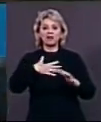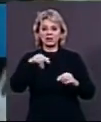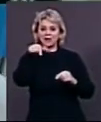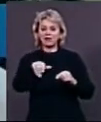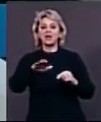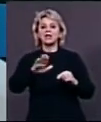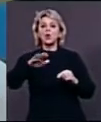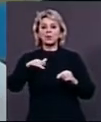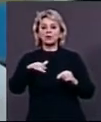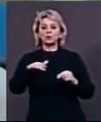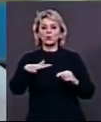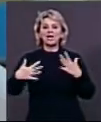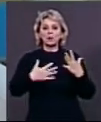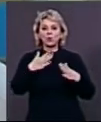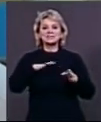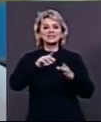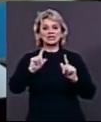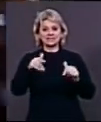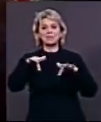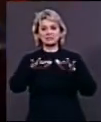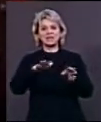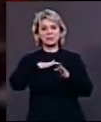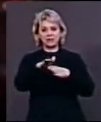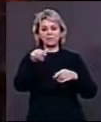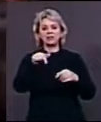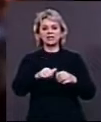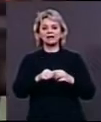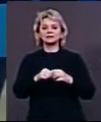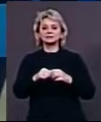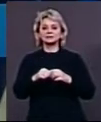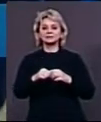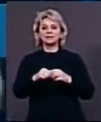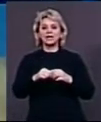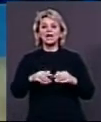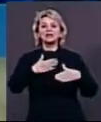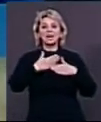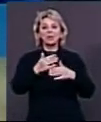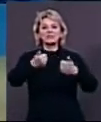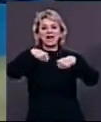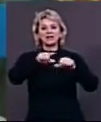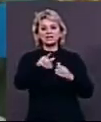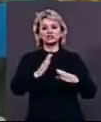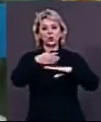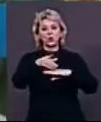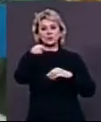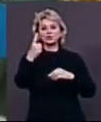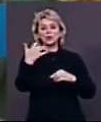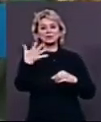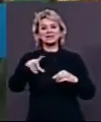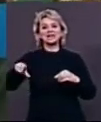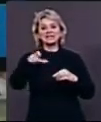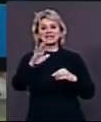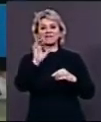и эмоции на самом деле переполняли. На помощь организаторам и гостям 150